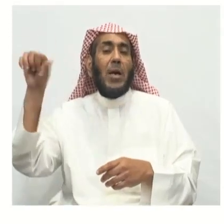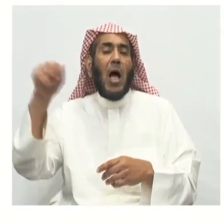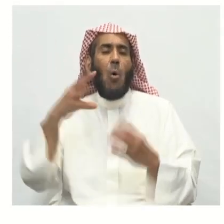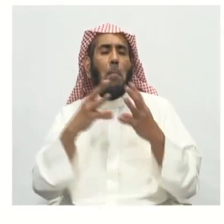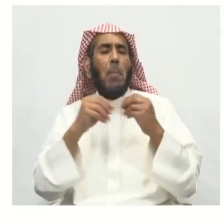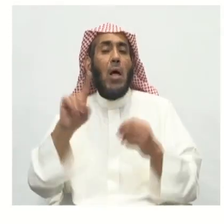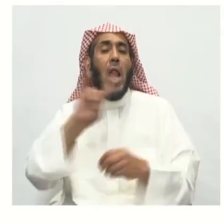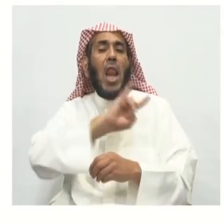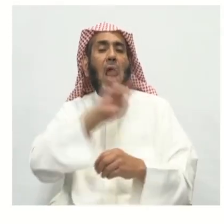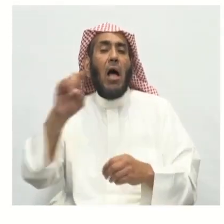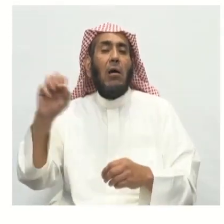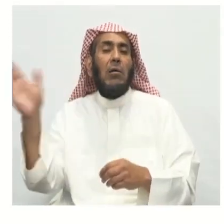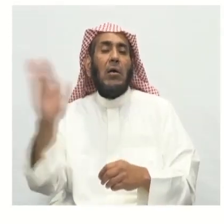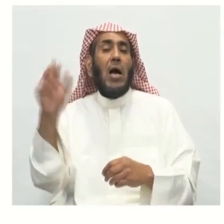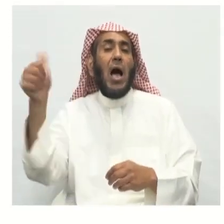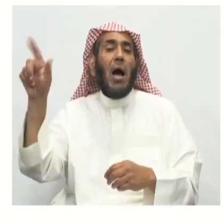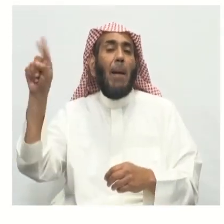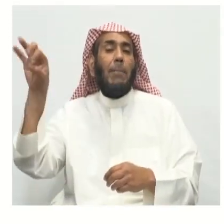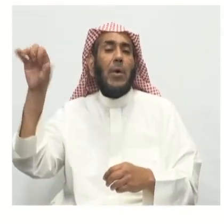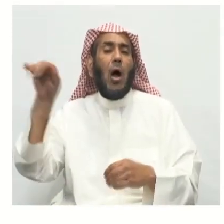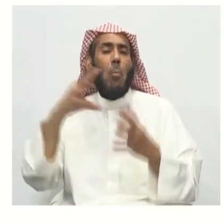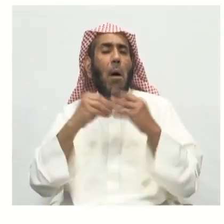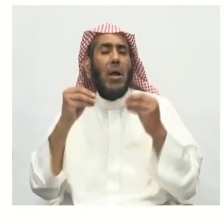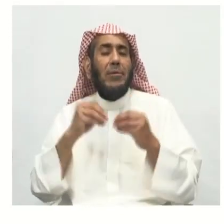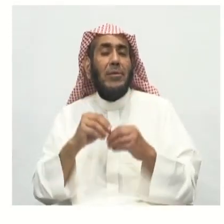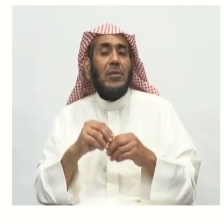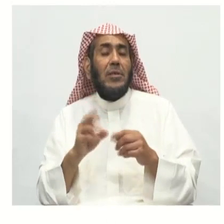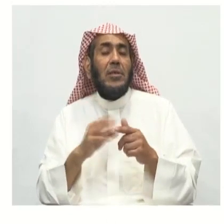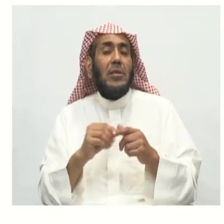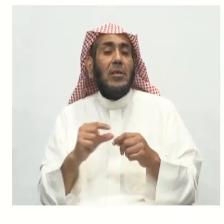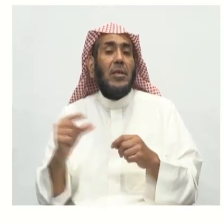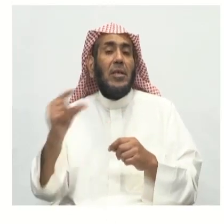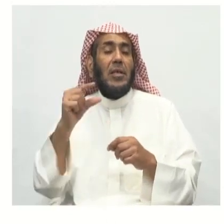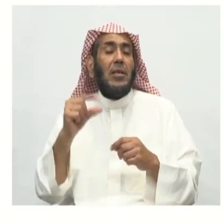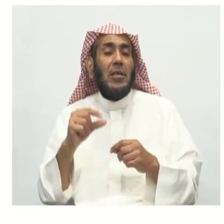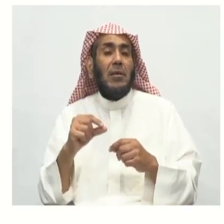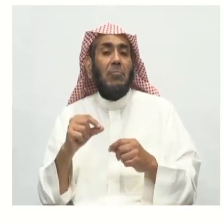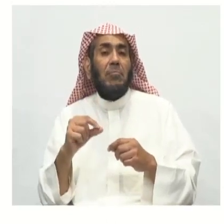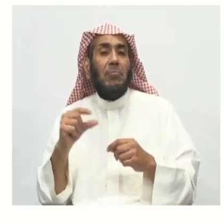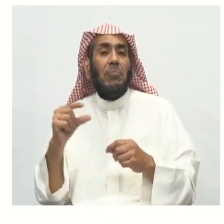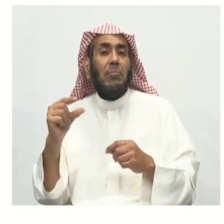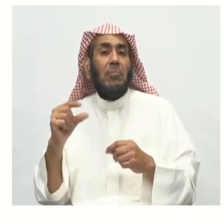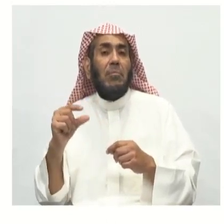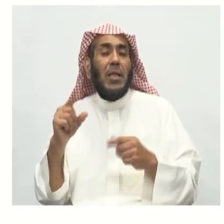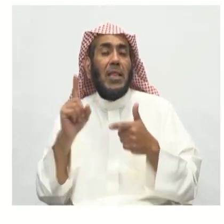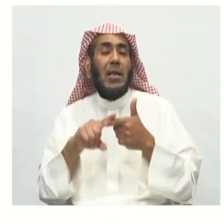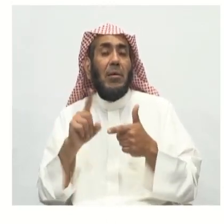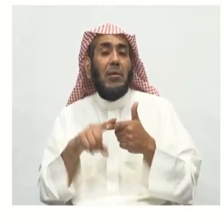ما معنى لا ابرح السؤال الكلمه او العباره